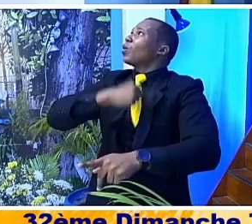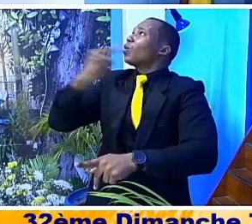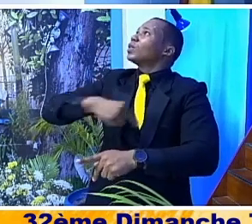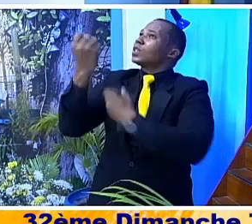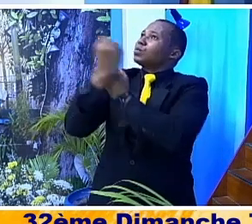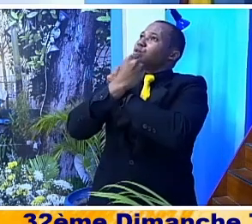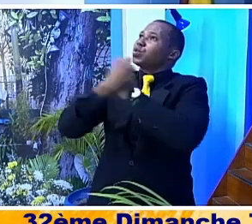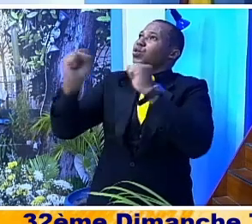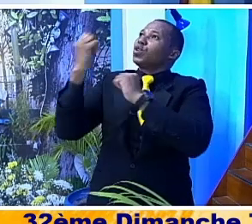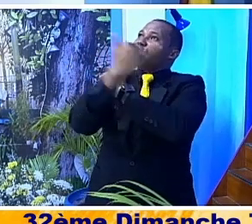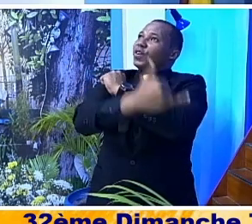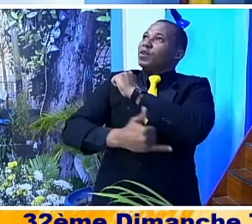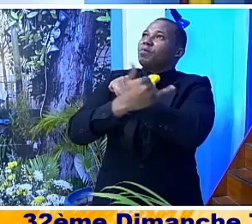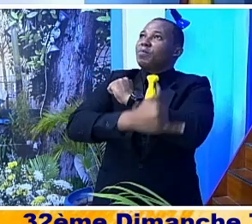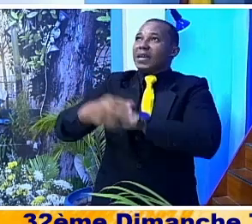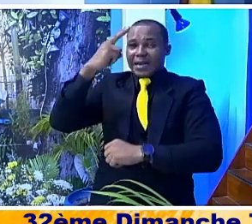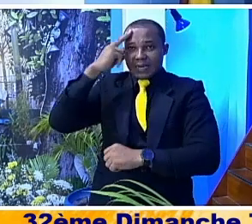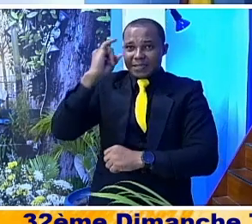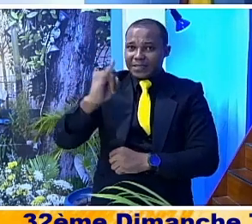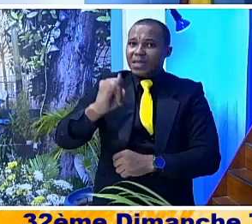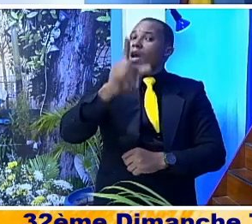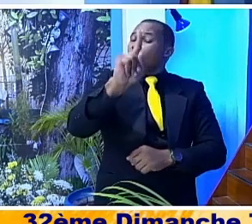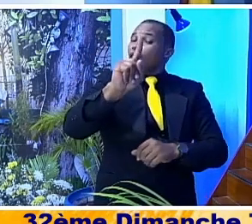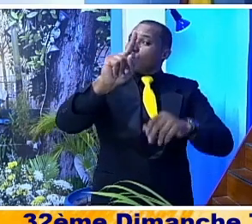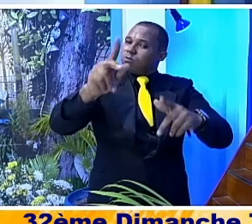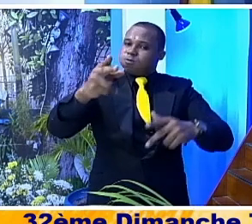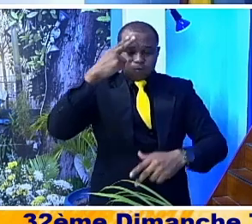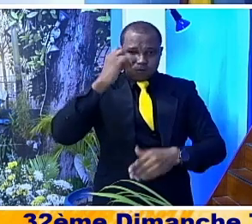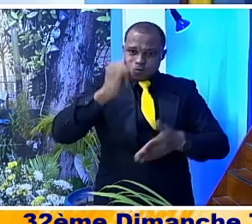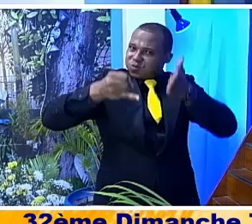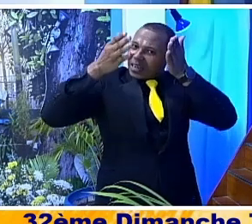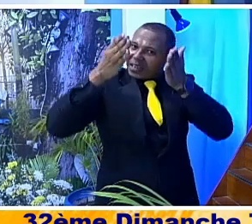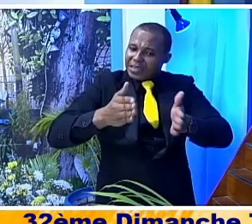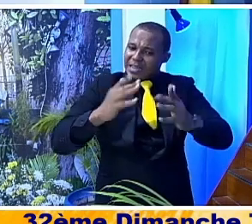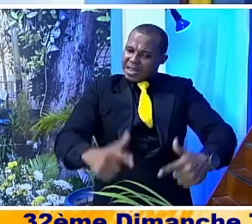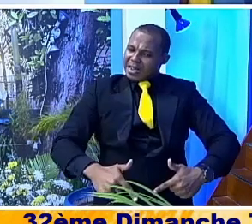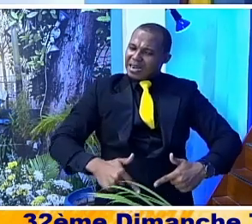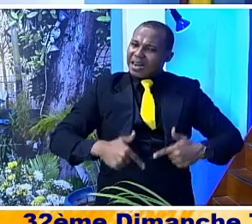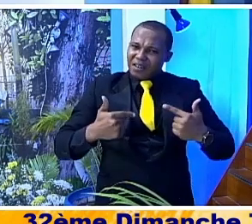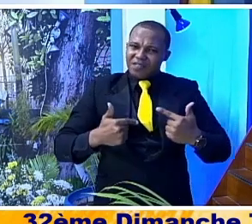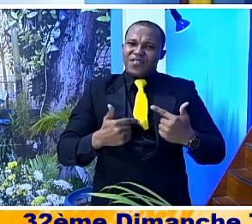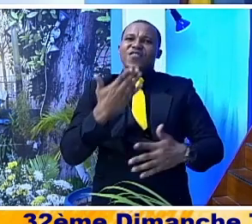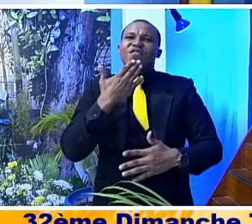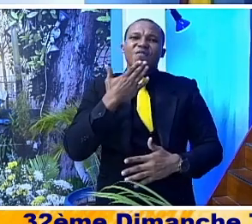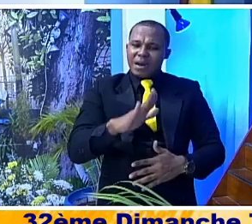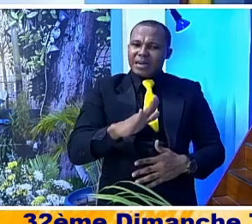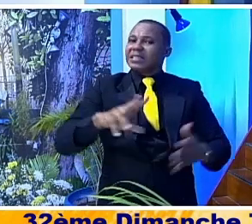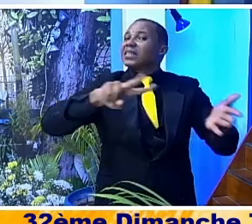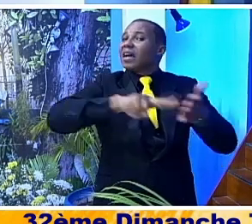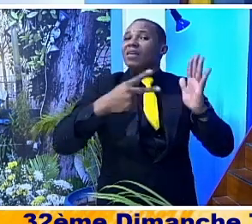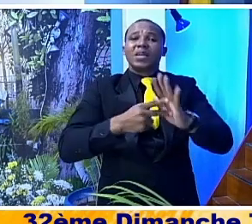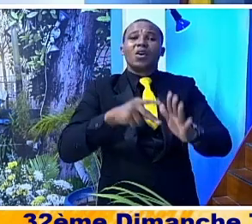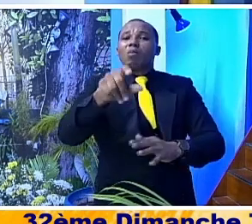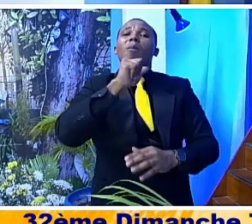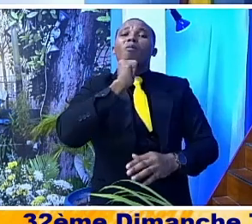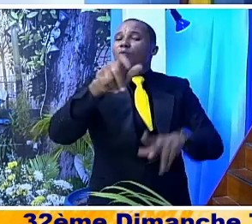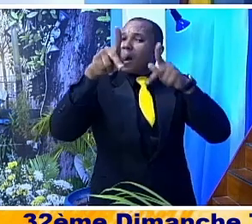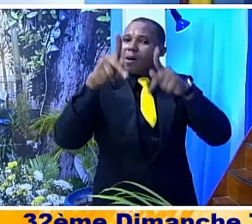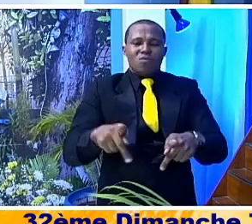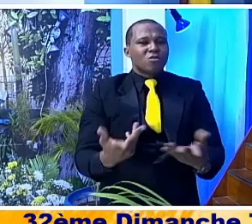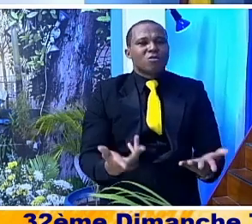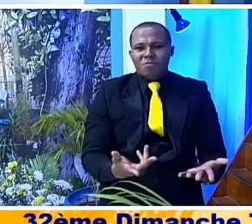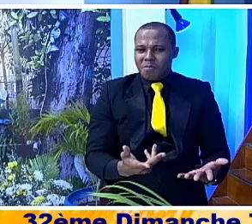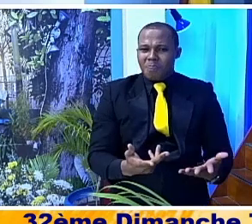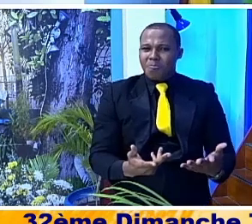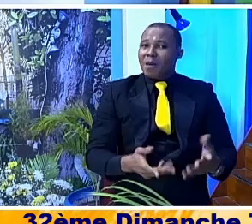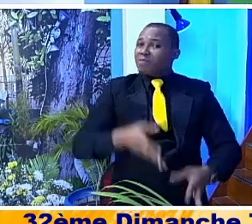noyé. Il y a un Haïtien qui a vécu là, tant qu'on m'en fout, ben, on n'y a pas de Dieu, on met qu'on n'a pas de monde. Si ça a passé ou pas du